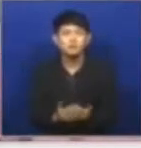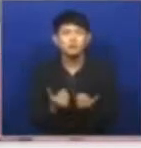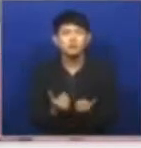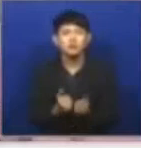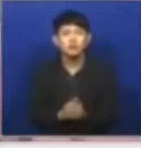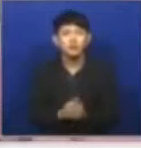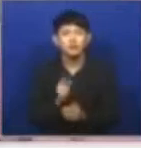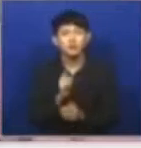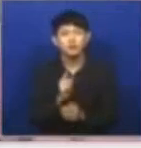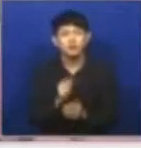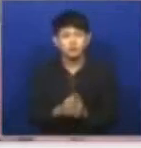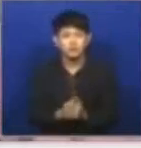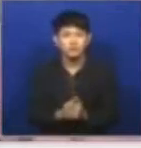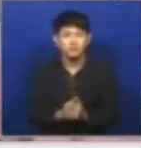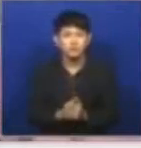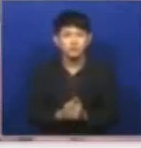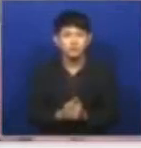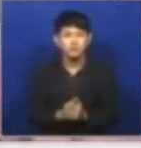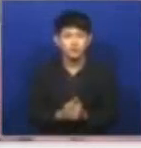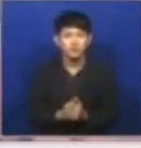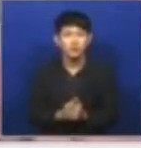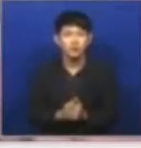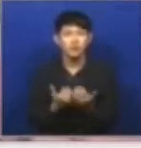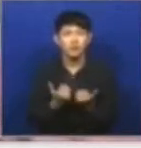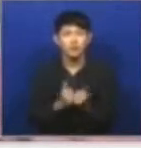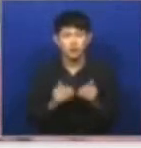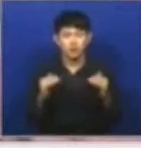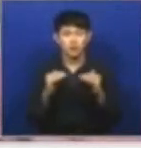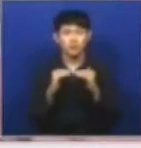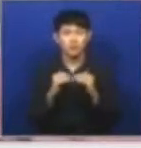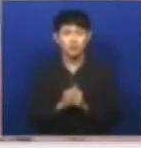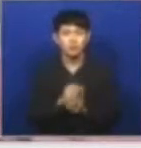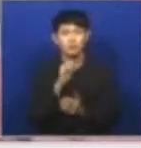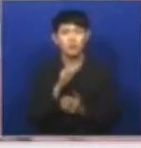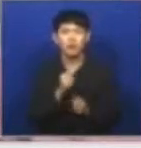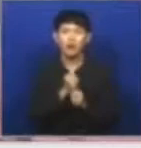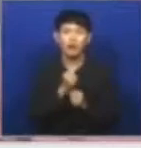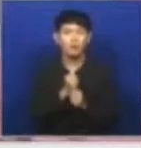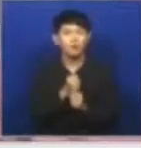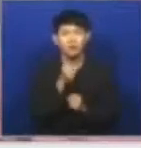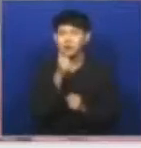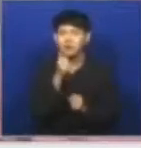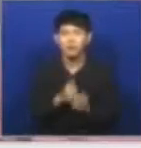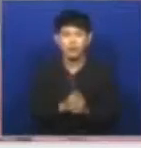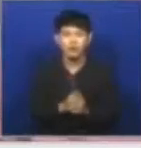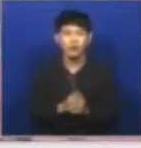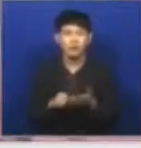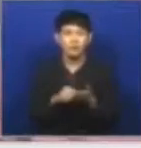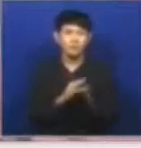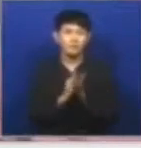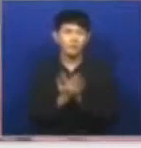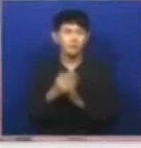บวนการยุติธรรมในเรื่องกระบวนการยุติธรรมท่านเขียนไว้ดีมากท่านบอกว่าจะปฏิรูปตำร